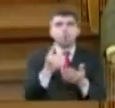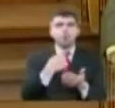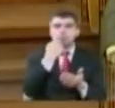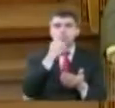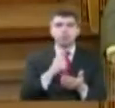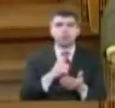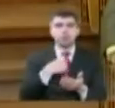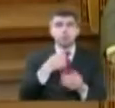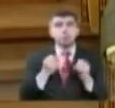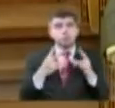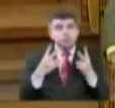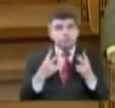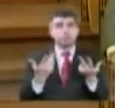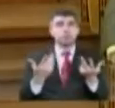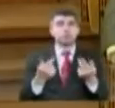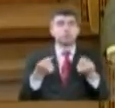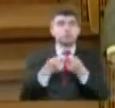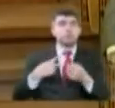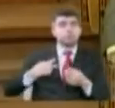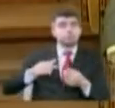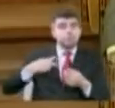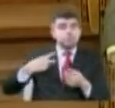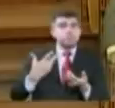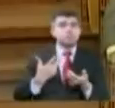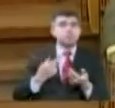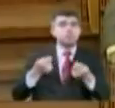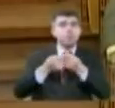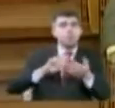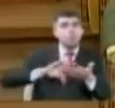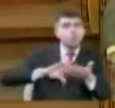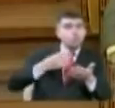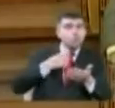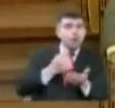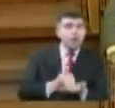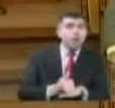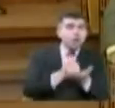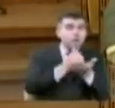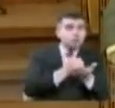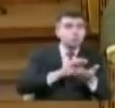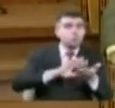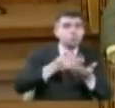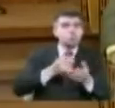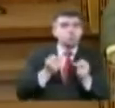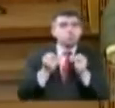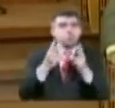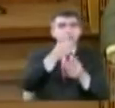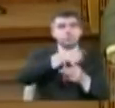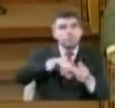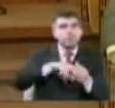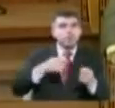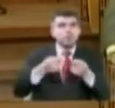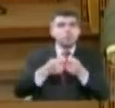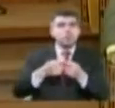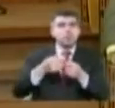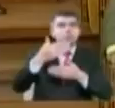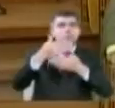يشجع، فالناس المحسنين دورهم كبير ويجب ان يدعم. فالان هناك مجموعه من المساجد عباره عن اطلال، ما